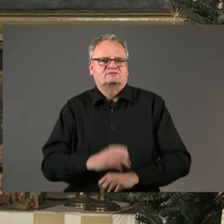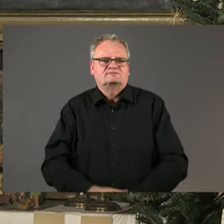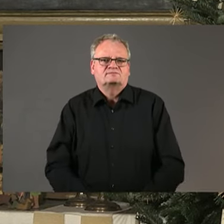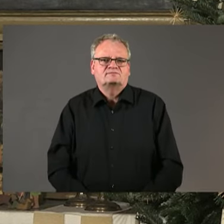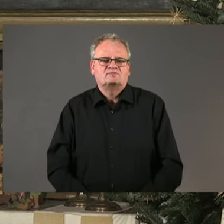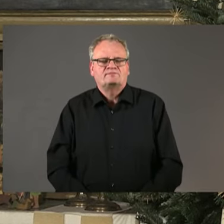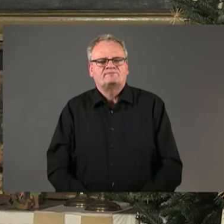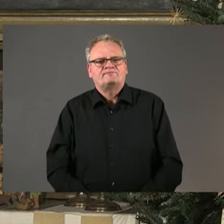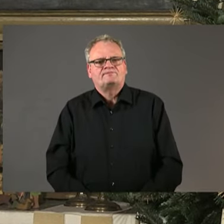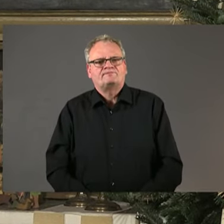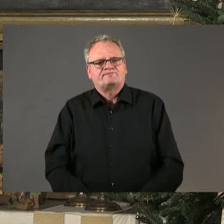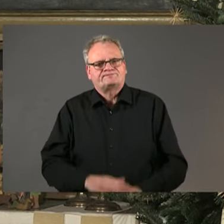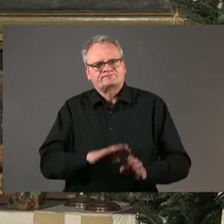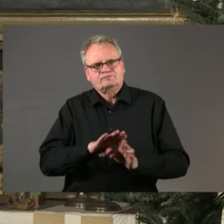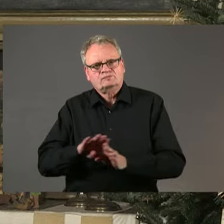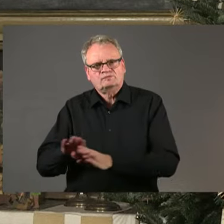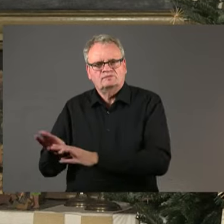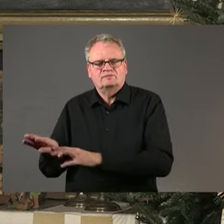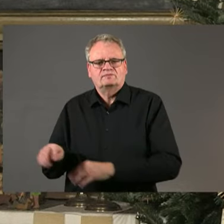Weihnachten